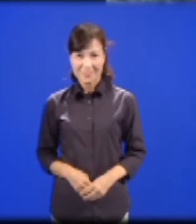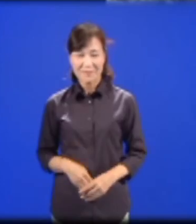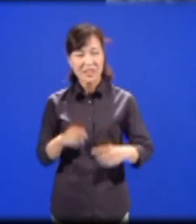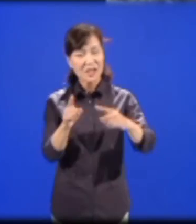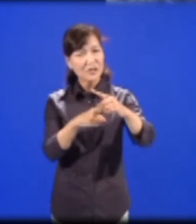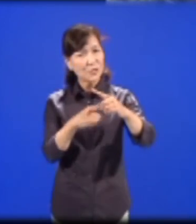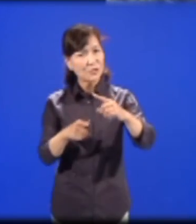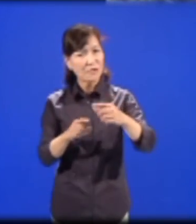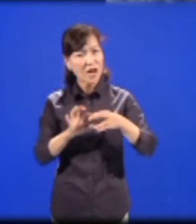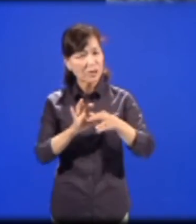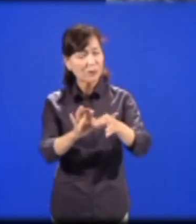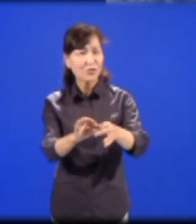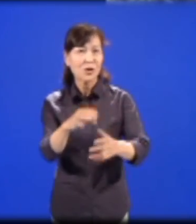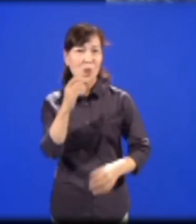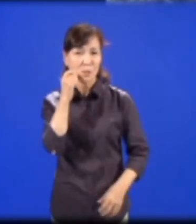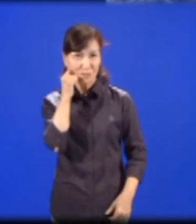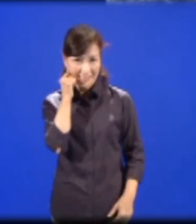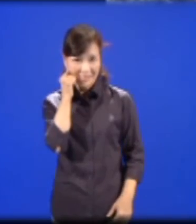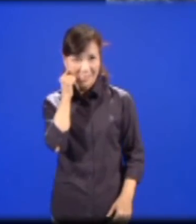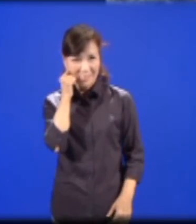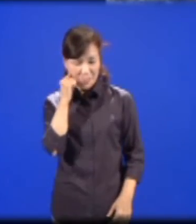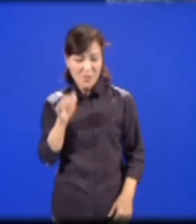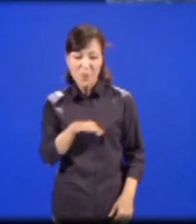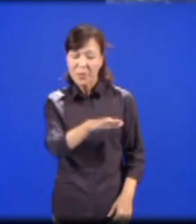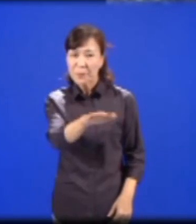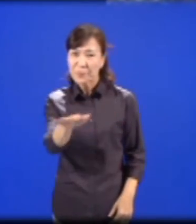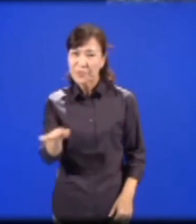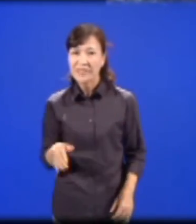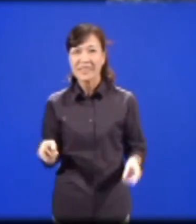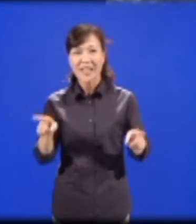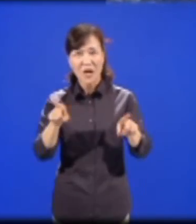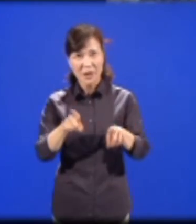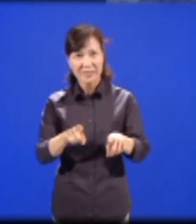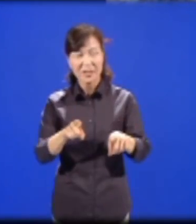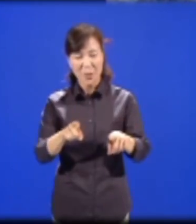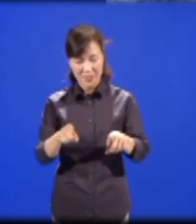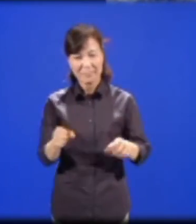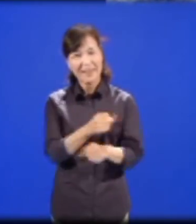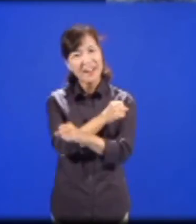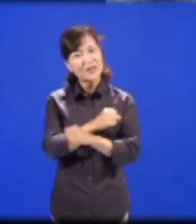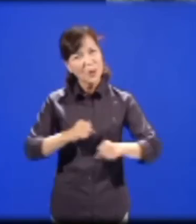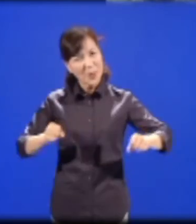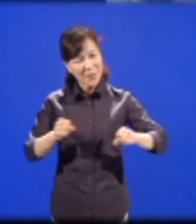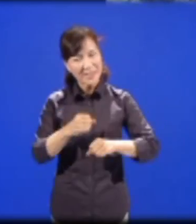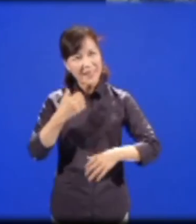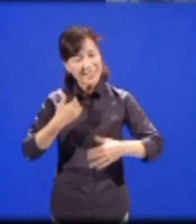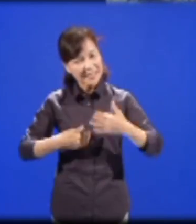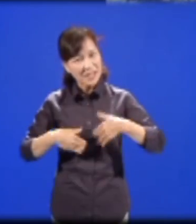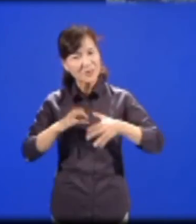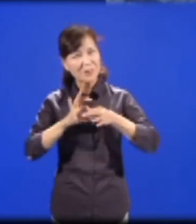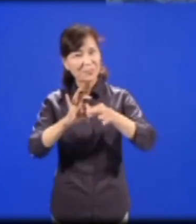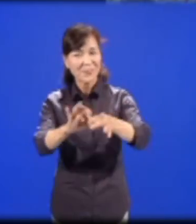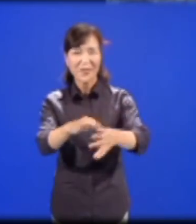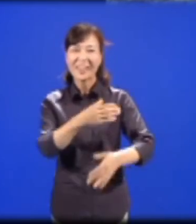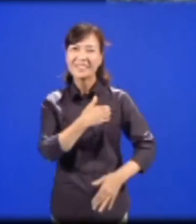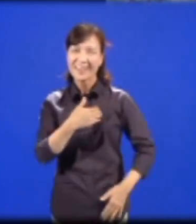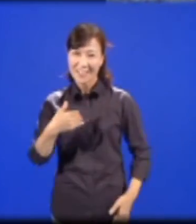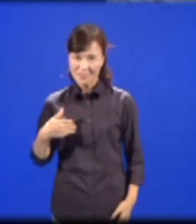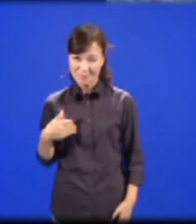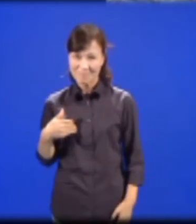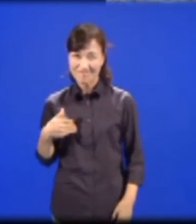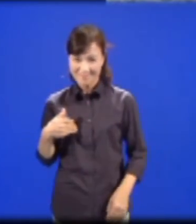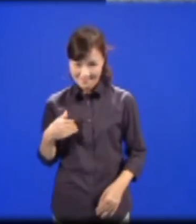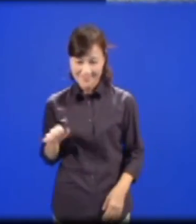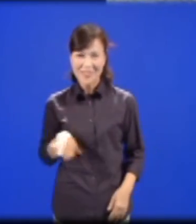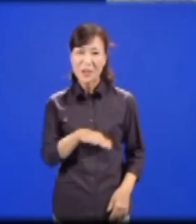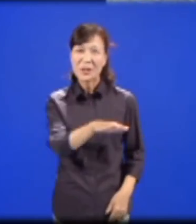人ではあまり続かない運動も、こうやってみんなでやることで楽しく継続できるんですね。